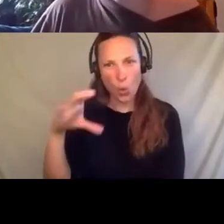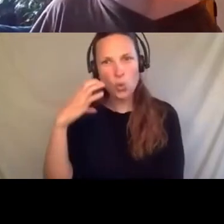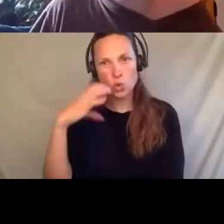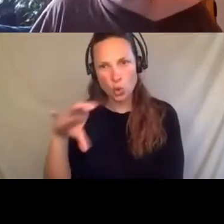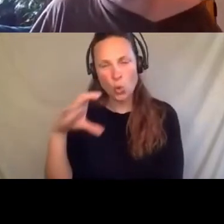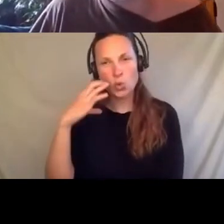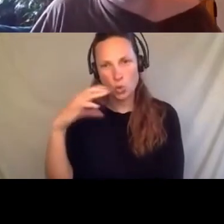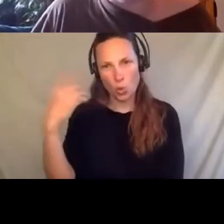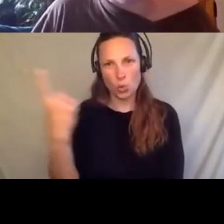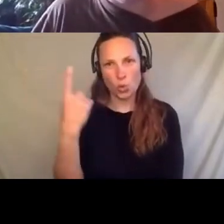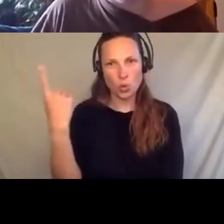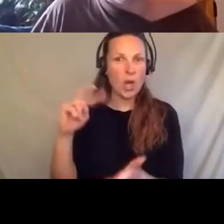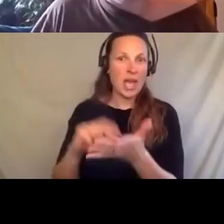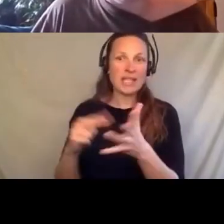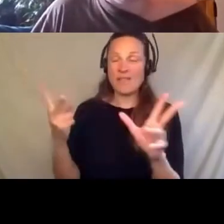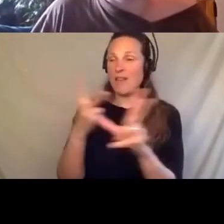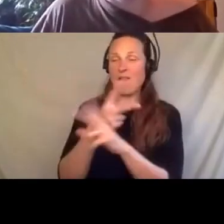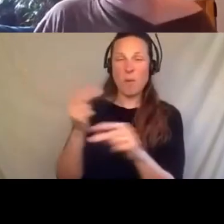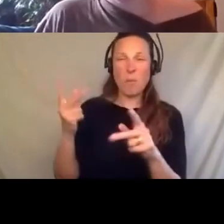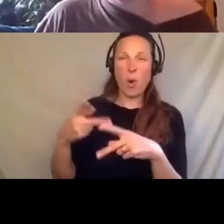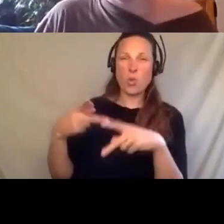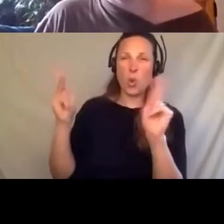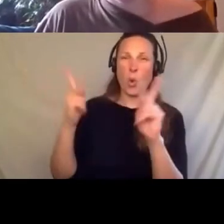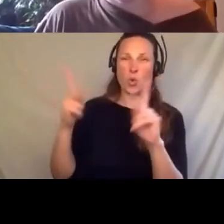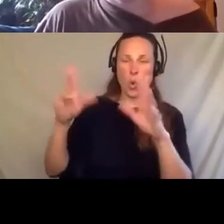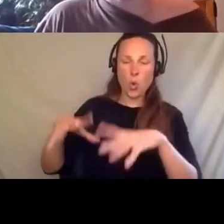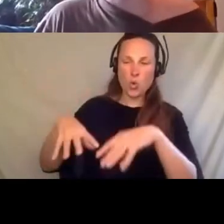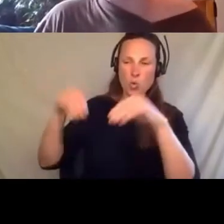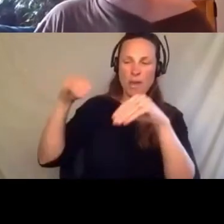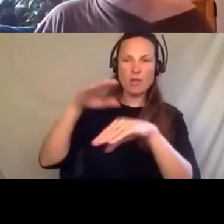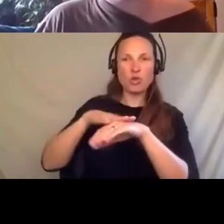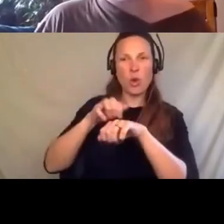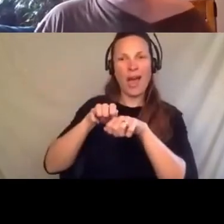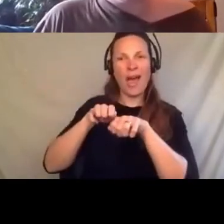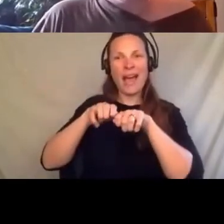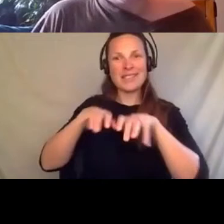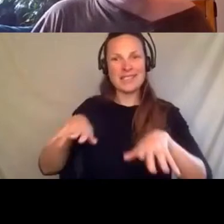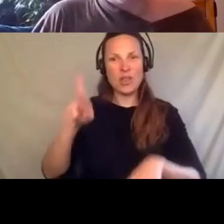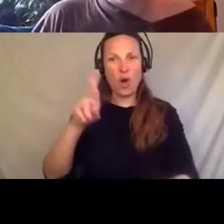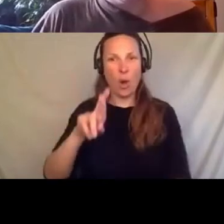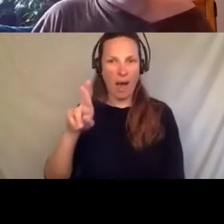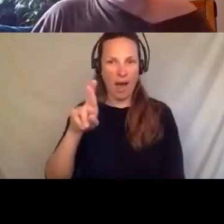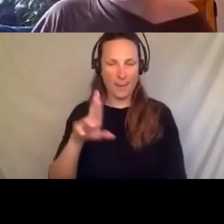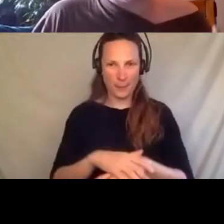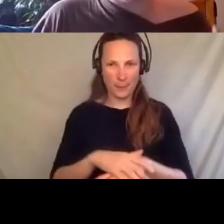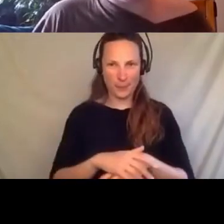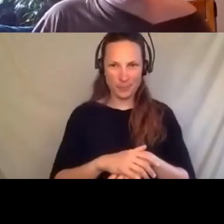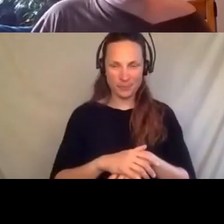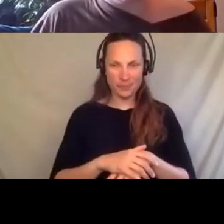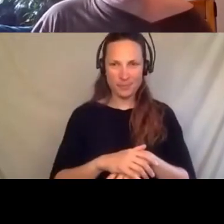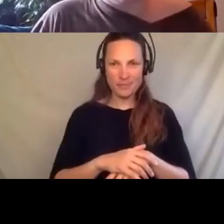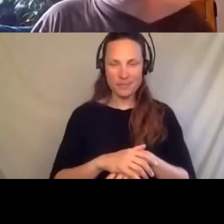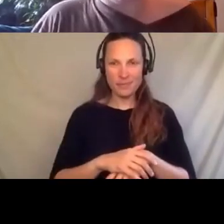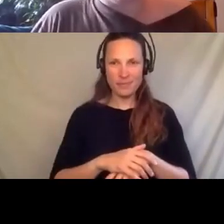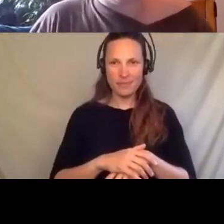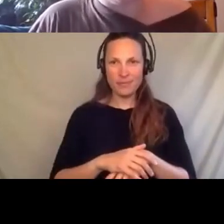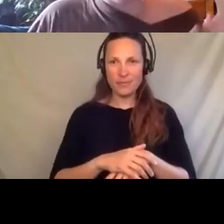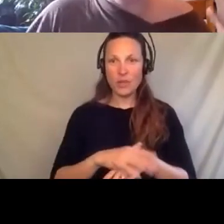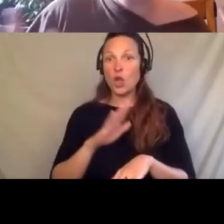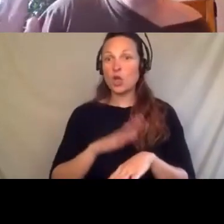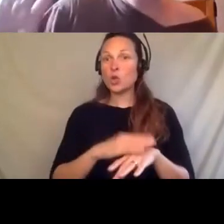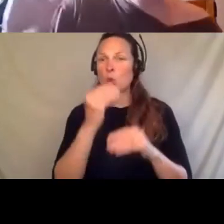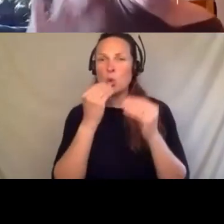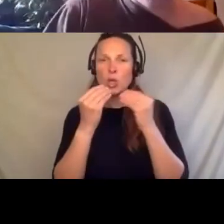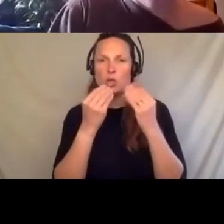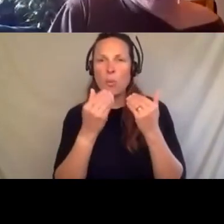pas trop humidifier les racines de notre romarin. Et pour ses besoins en